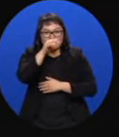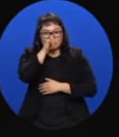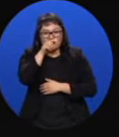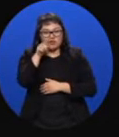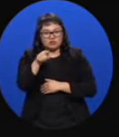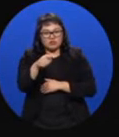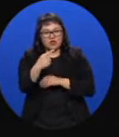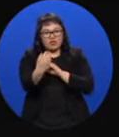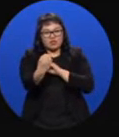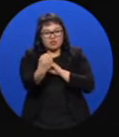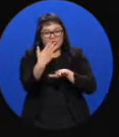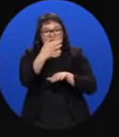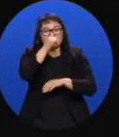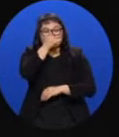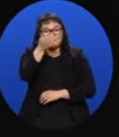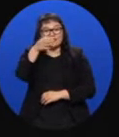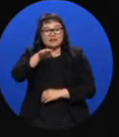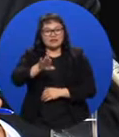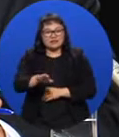성명을 발표했는데